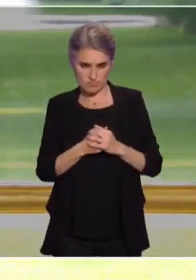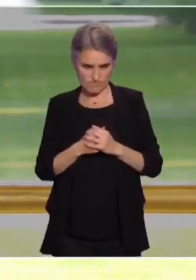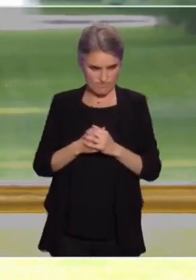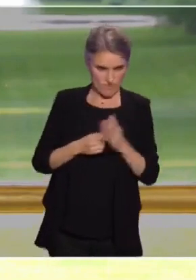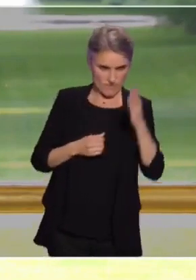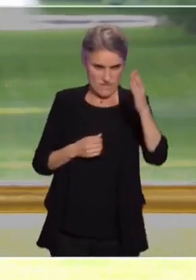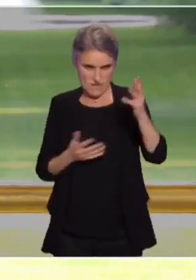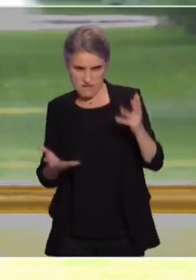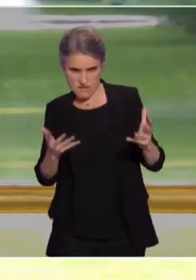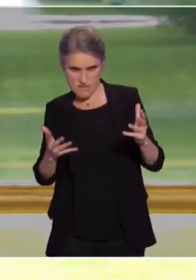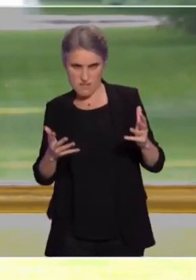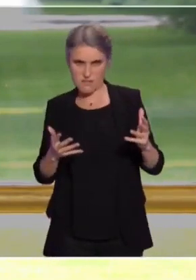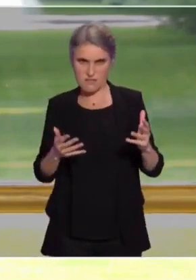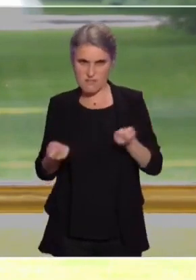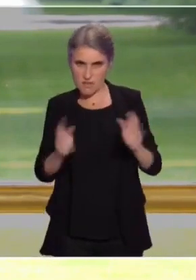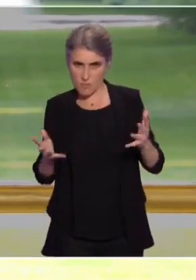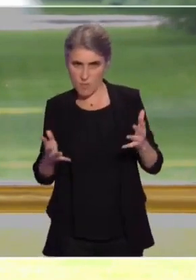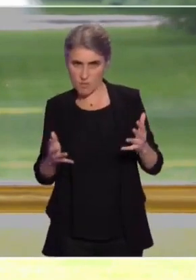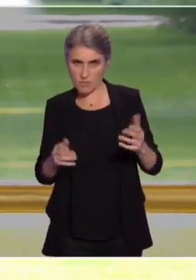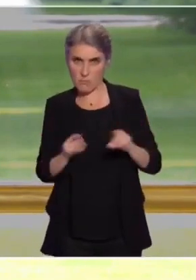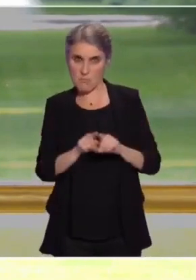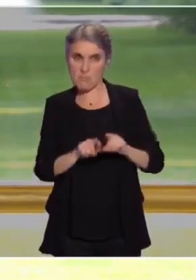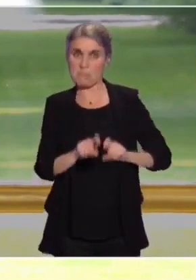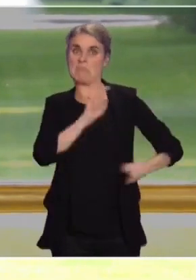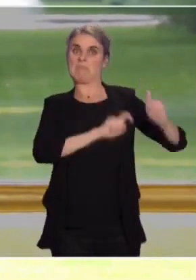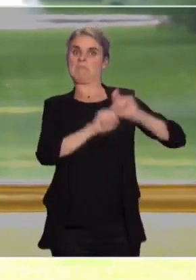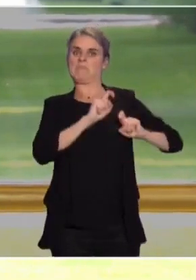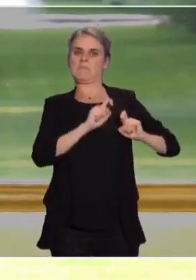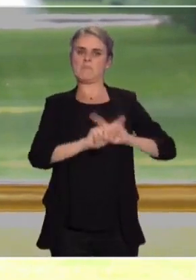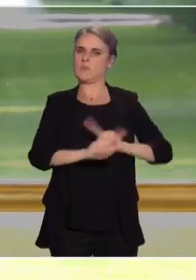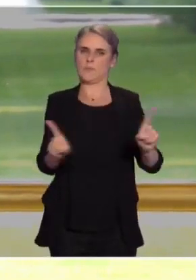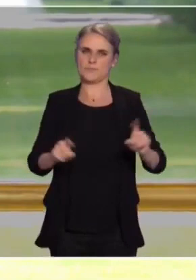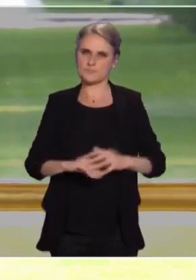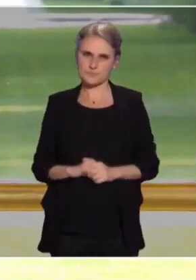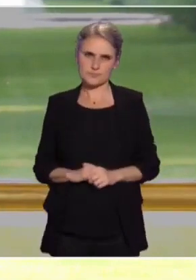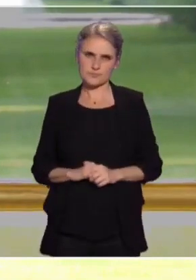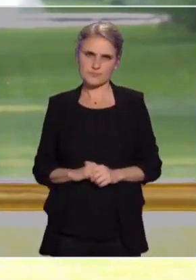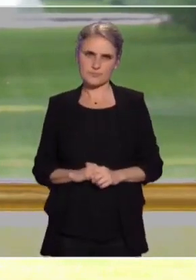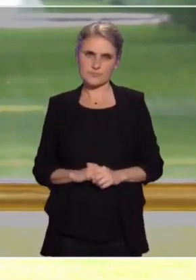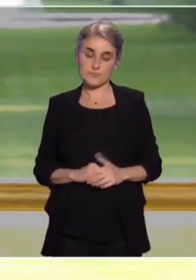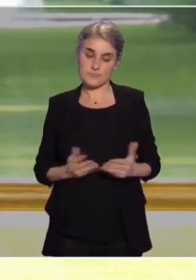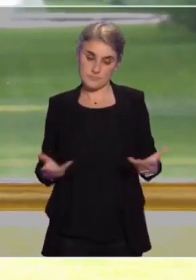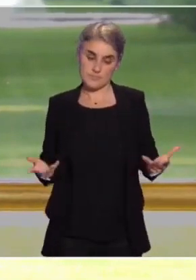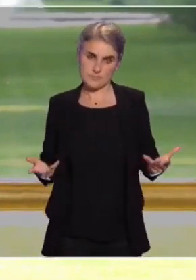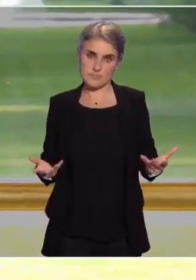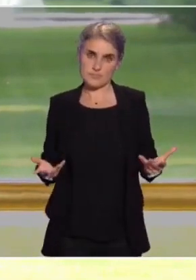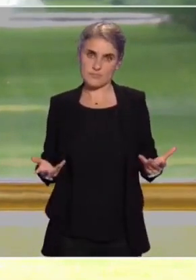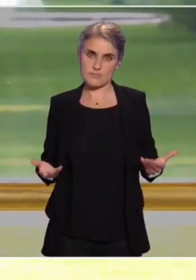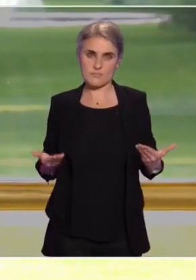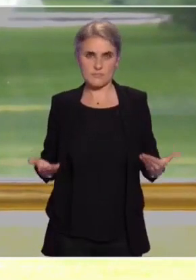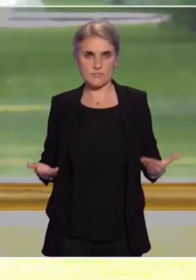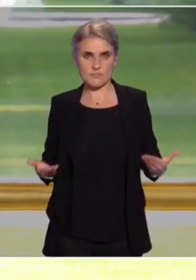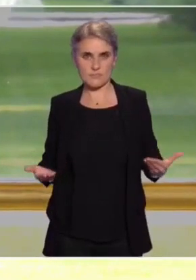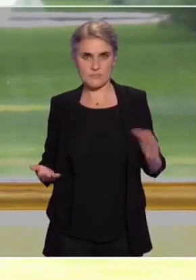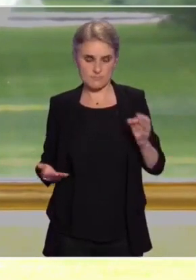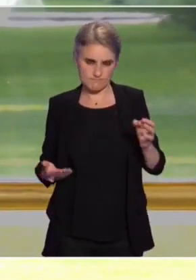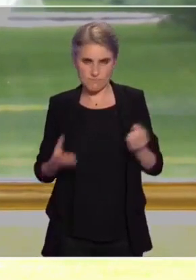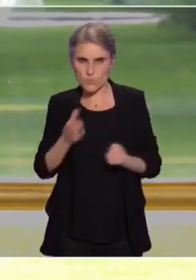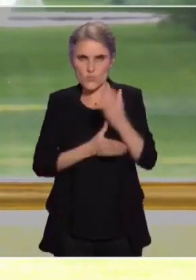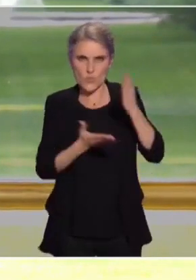arrière non mais les temps imposent de dessiner un nouveau